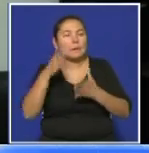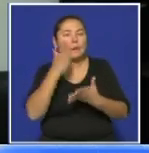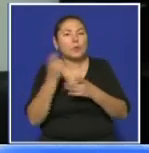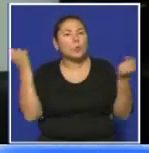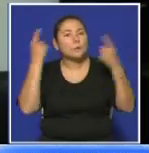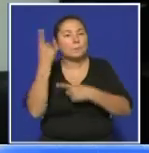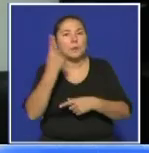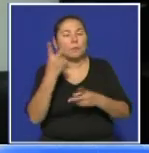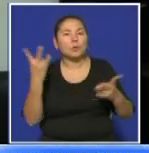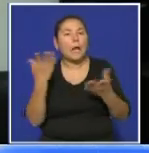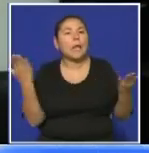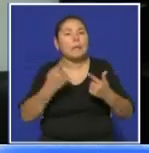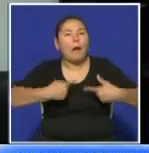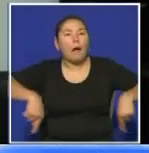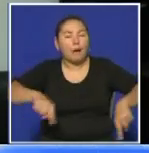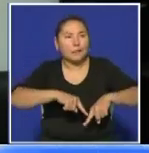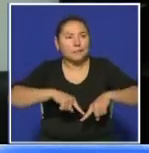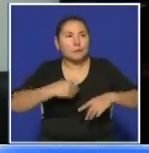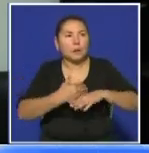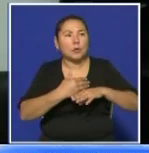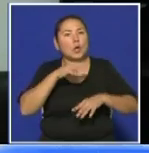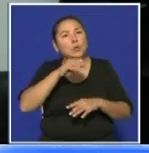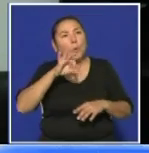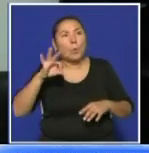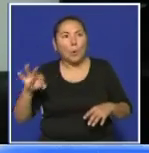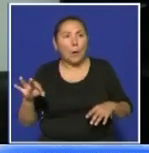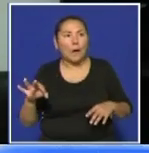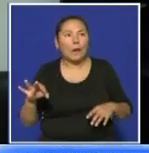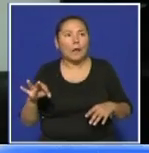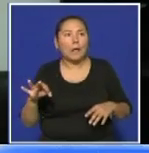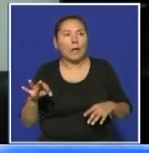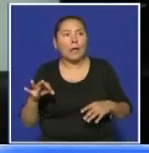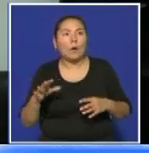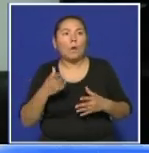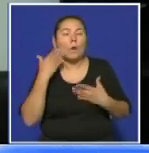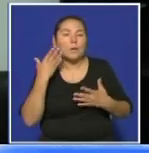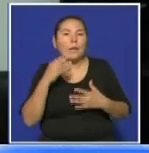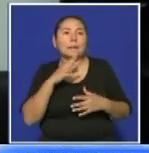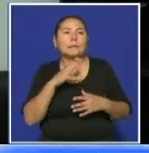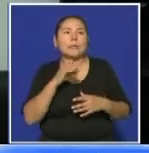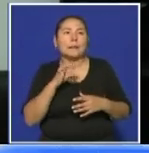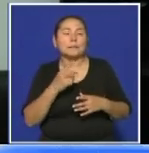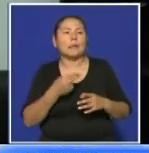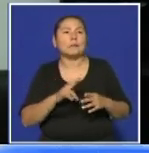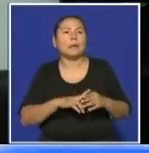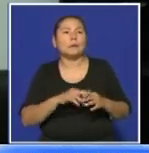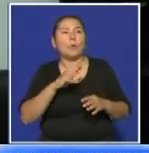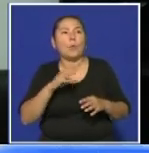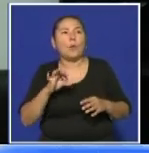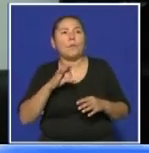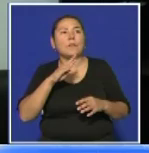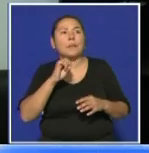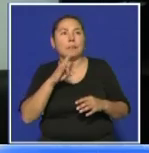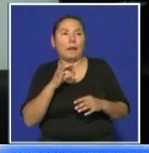керек, бірінші қандай организация. Мысалы, ТО, мысалы, жай, онлайн заңда Тенго деп тұрса, ол ТО, мысалы,